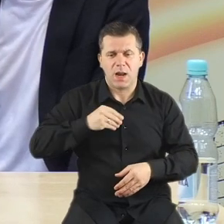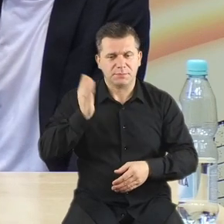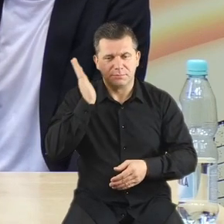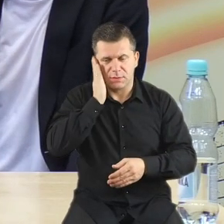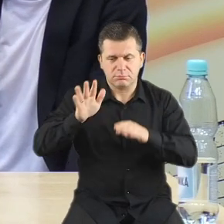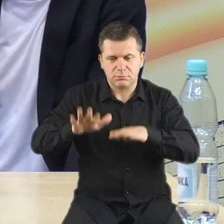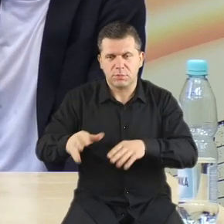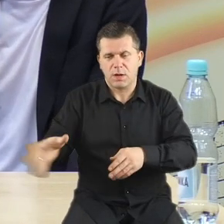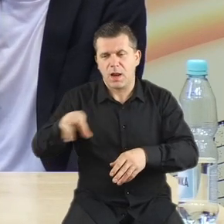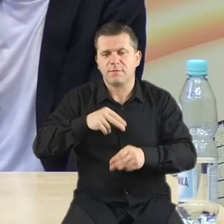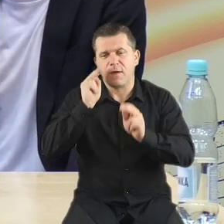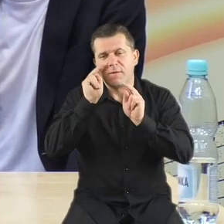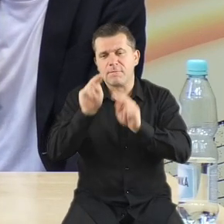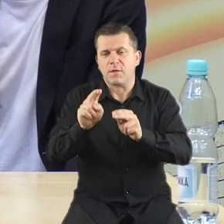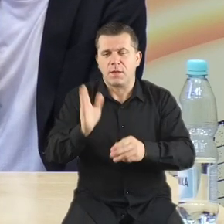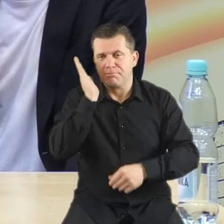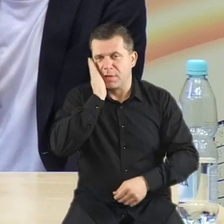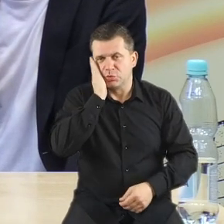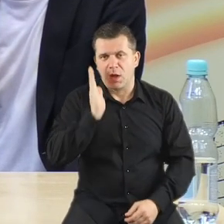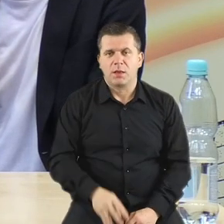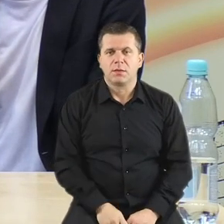razem, pierwszy raz wynajęliśmy wspólnie mieszkanie i